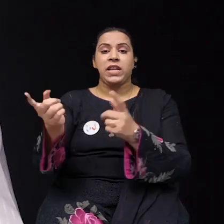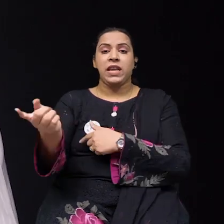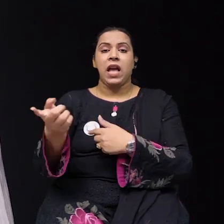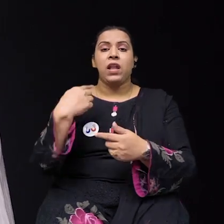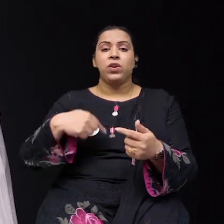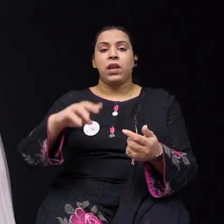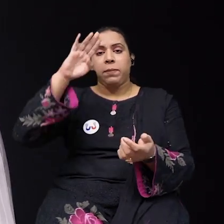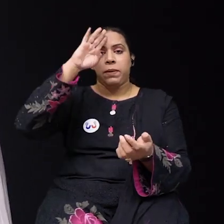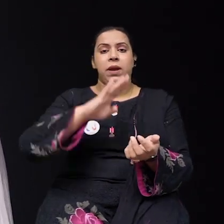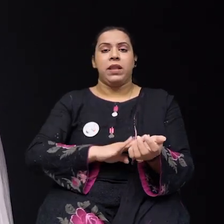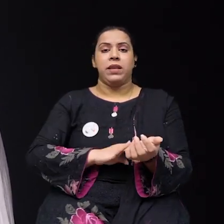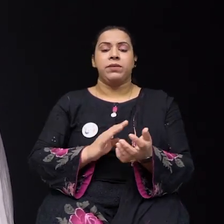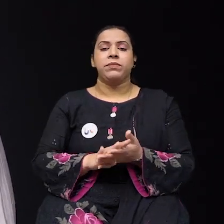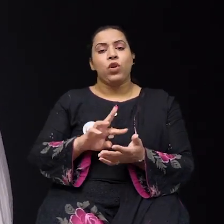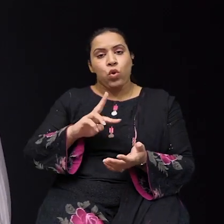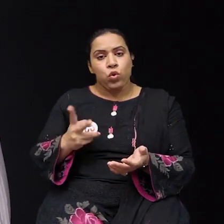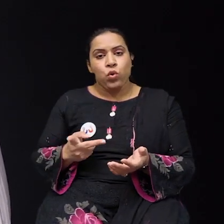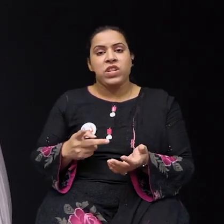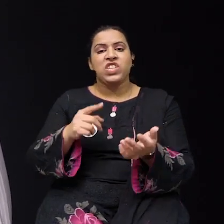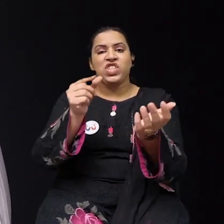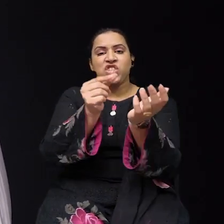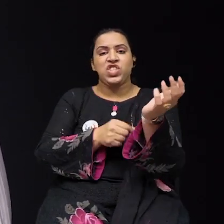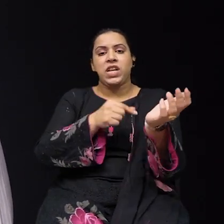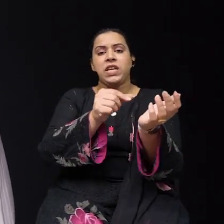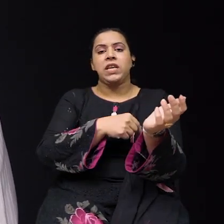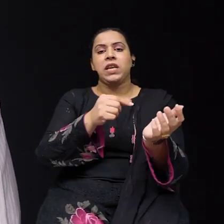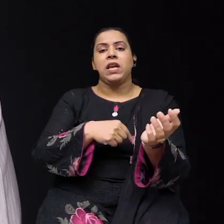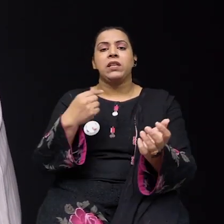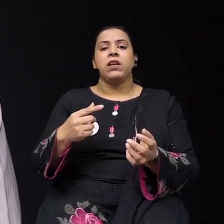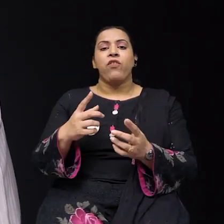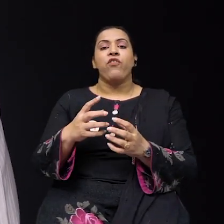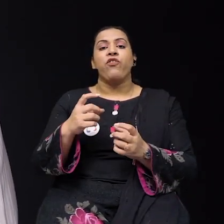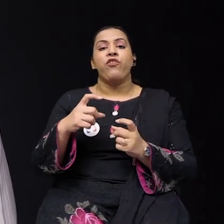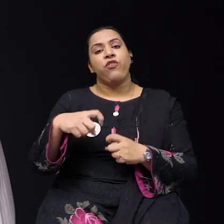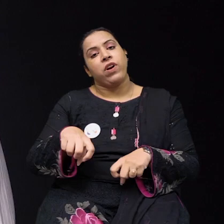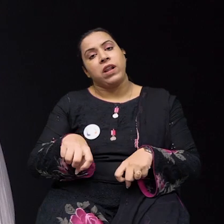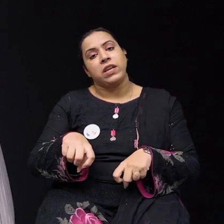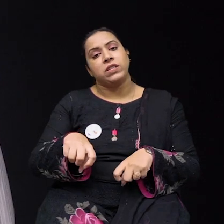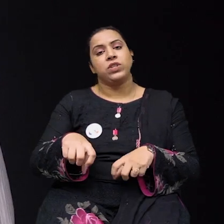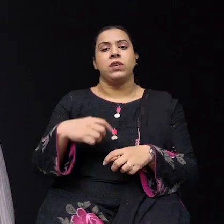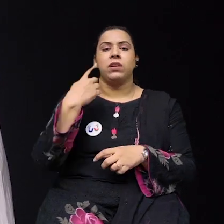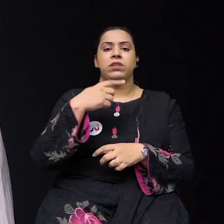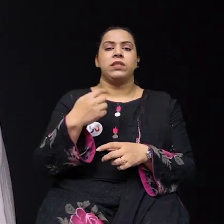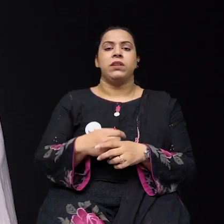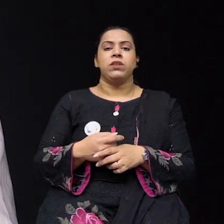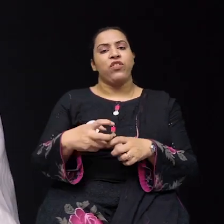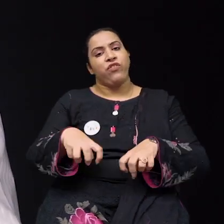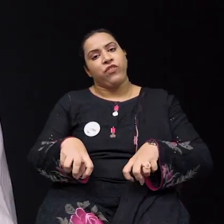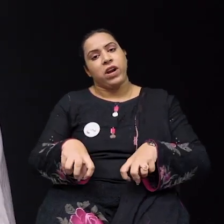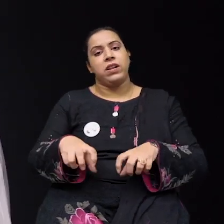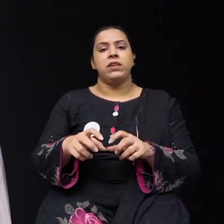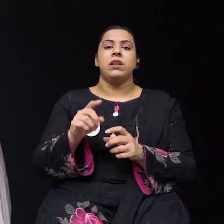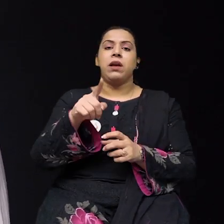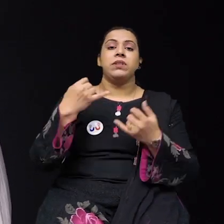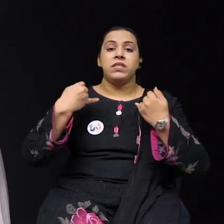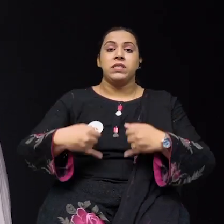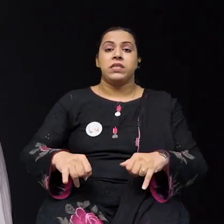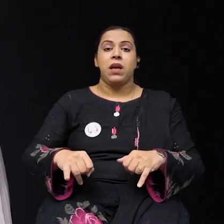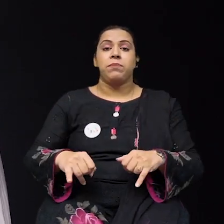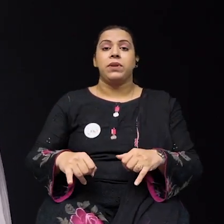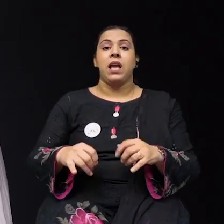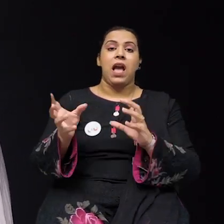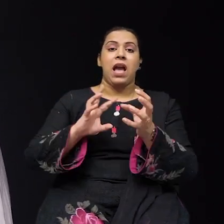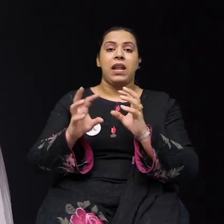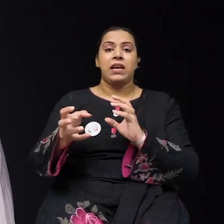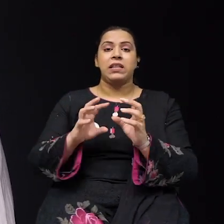और शरीयानों की बीमारी। जो दूसरी शरीयान की सबसे बड़ी बीमारी है वो फालिज की शक्ल में आती है। जो फालिज यानी कि आपके जिस्म